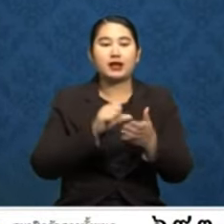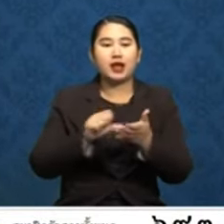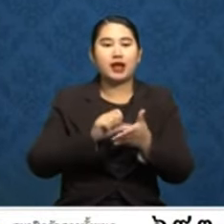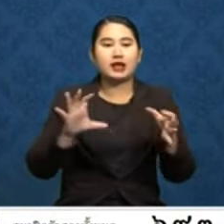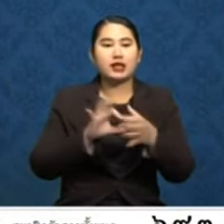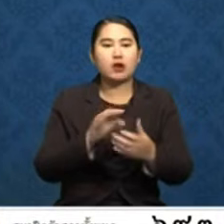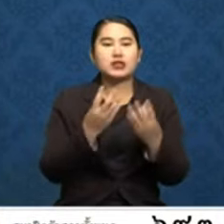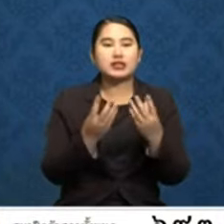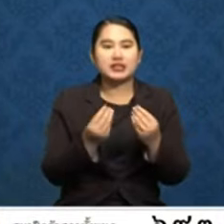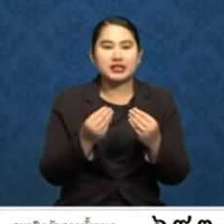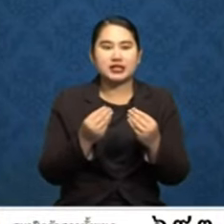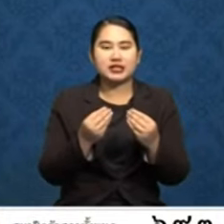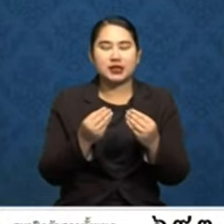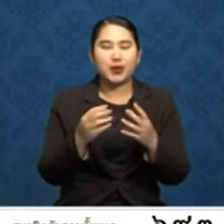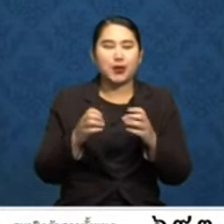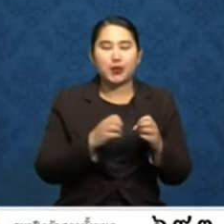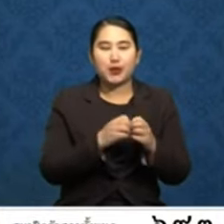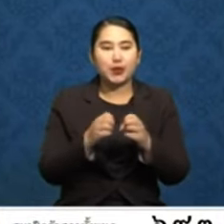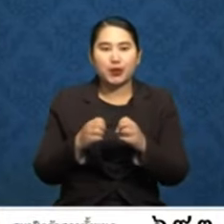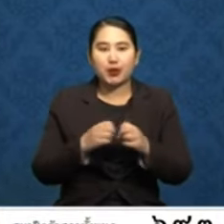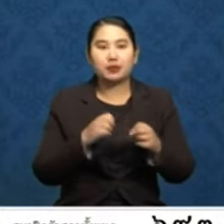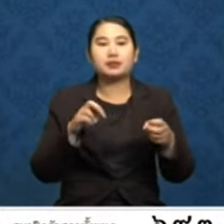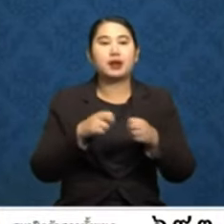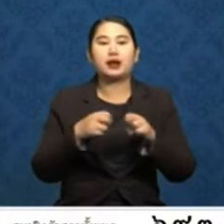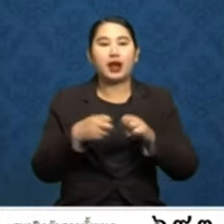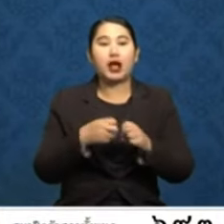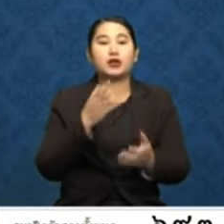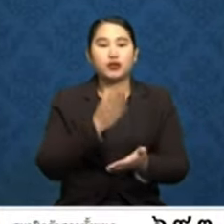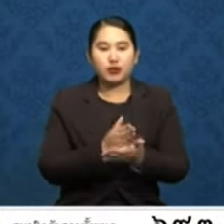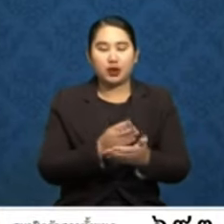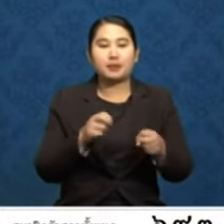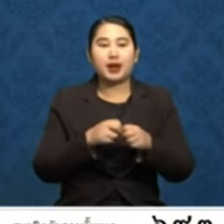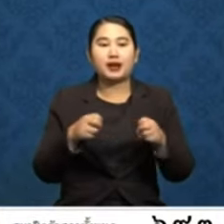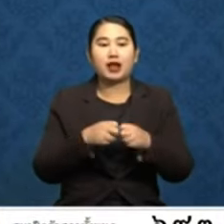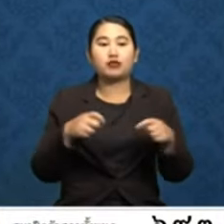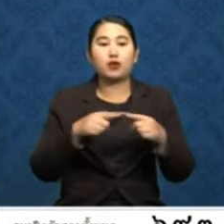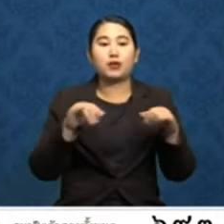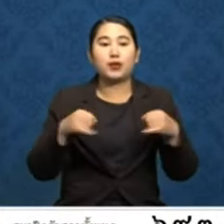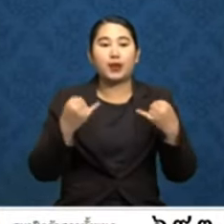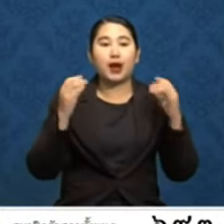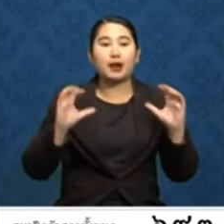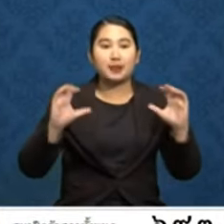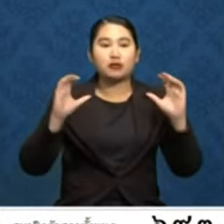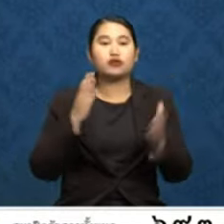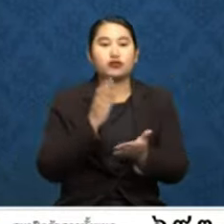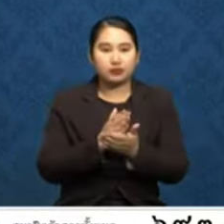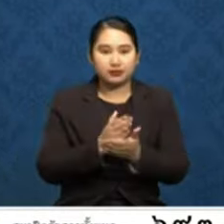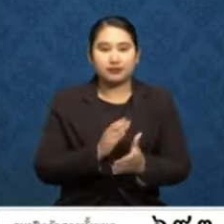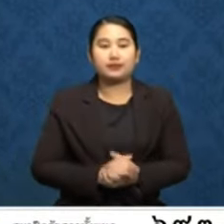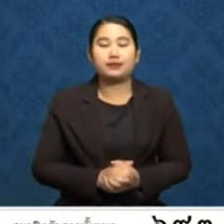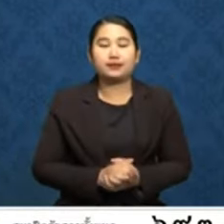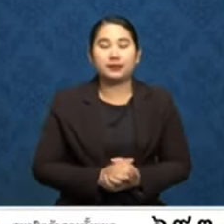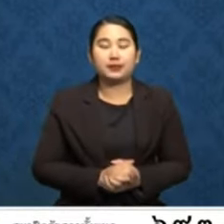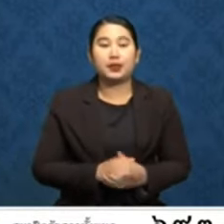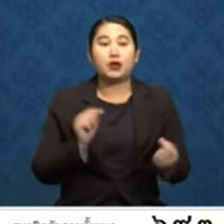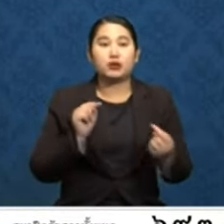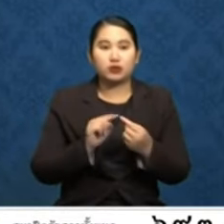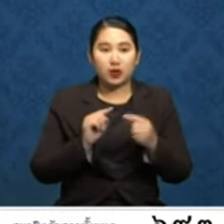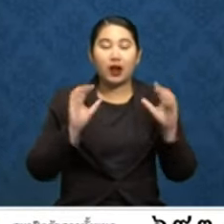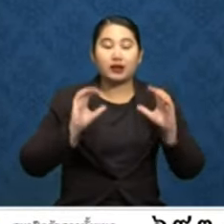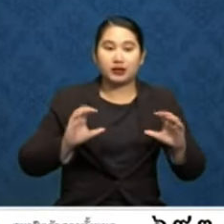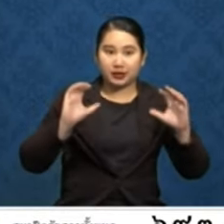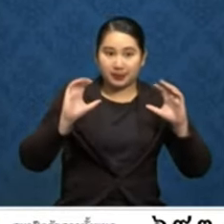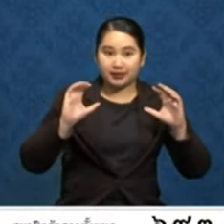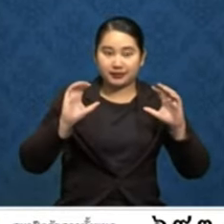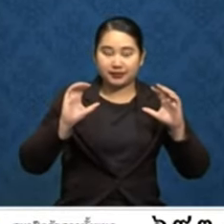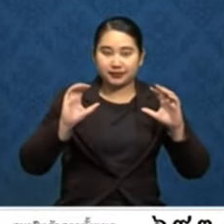อนยุติความขัดแย้งและแก้ไขข้อพิพาทเกี่ยวกับที่ดินทั้งระหว่างหน่วยงานภาครัฐด้วยกัน